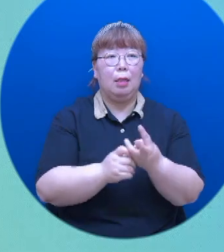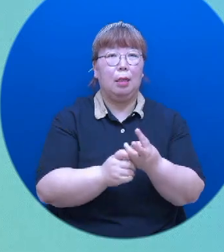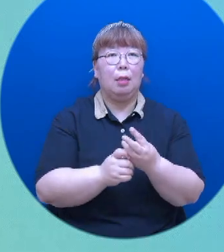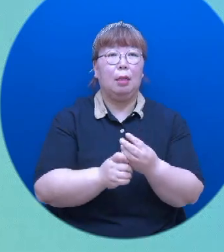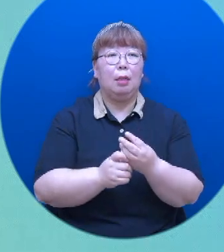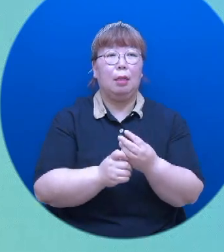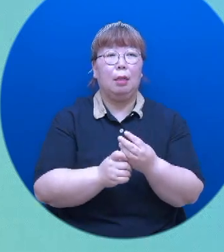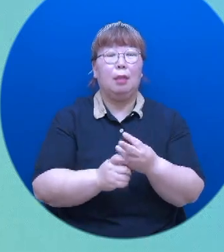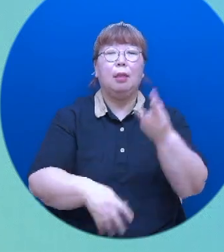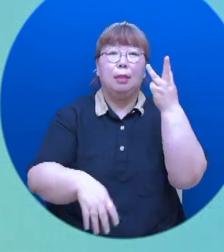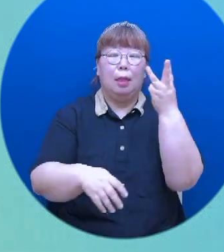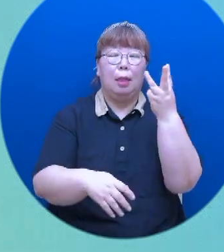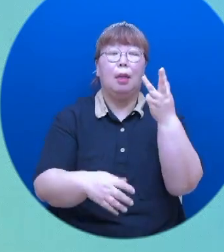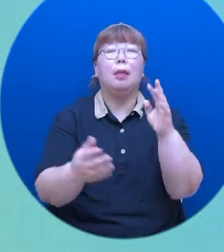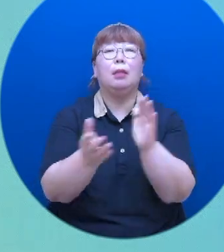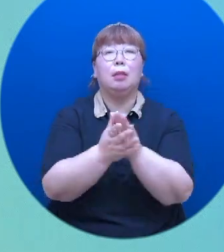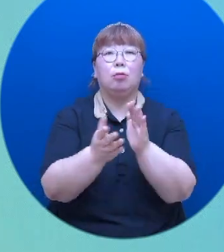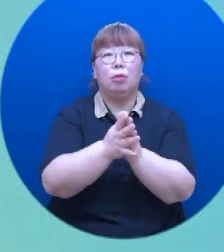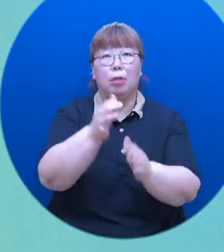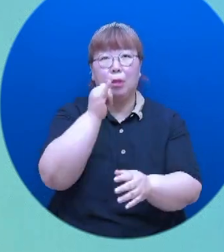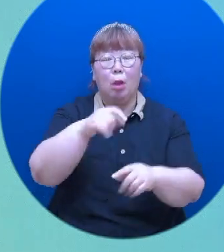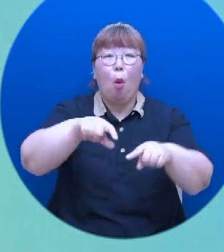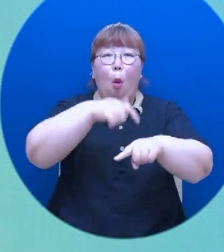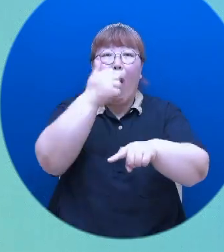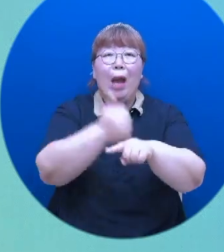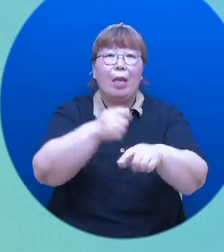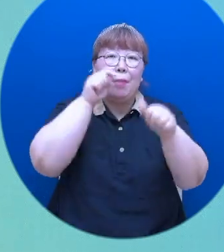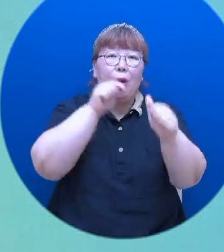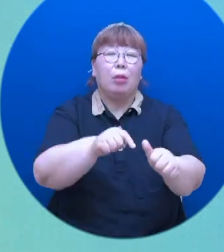왕이 명령합니다. 금신상에게 절해라.